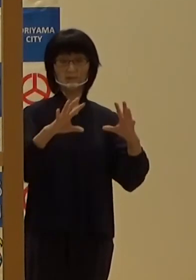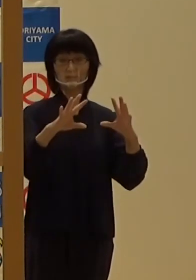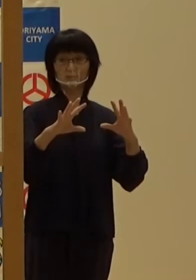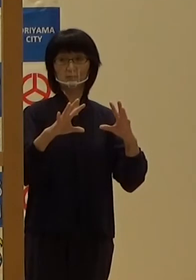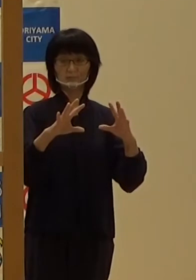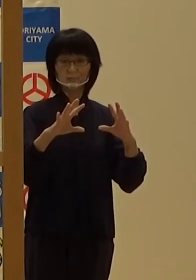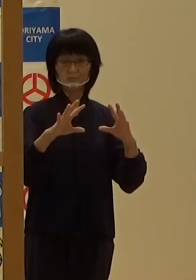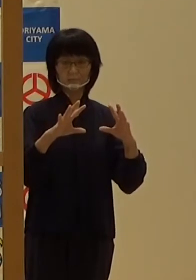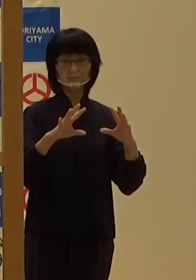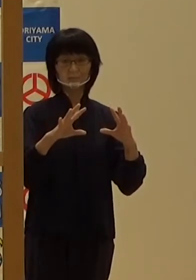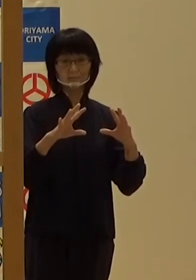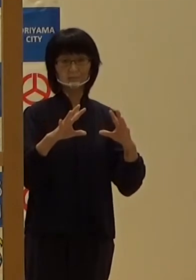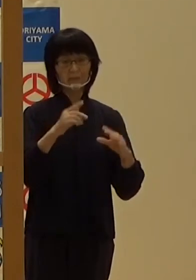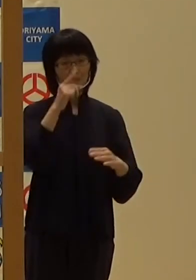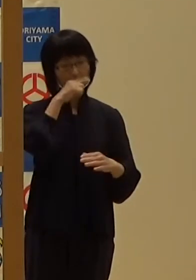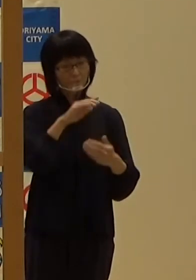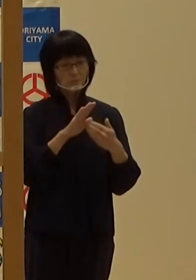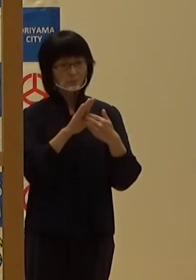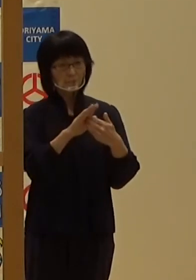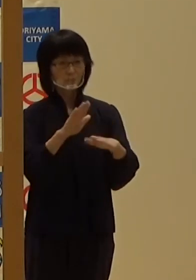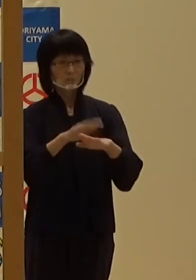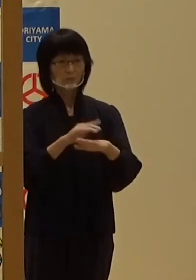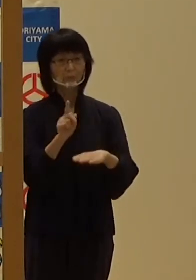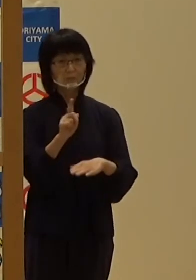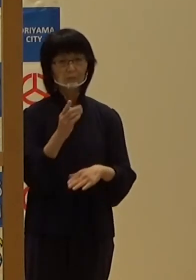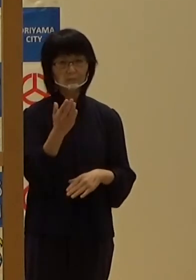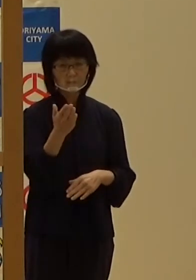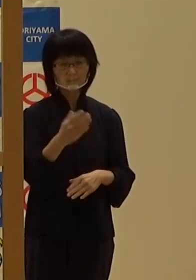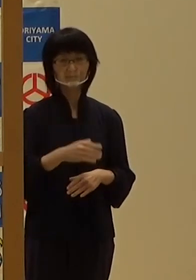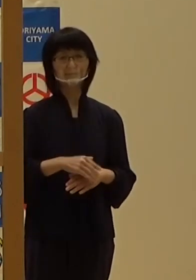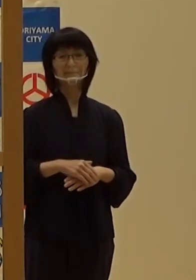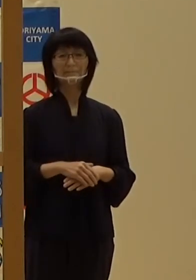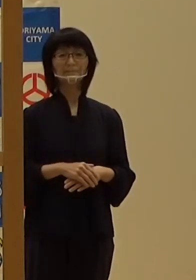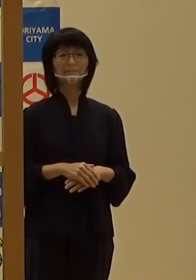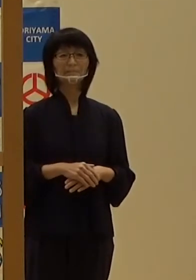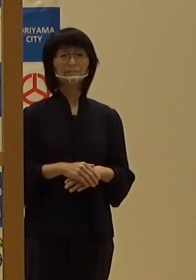防犯対策ってどういうふうにするのか教えてください。